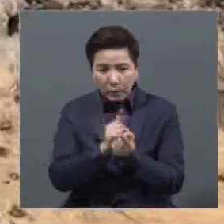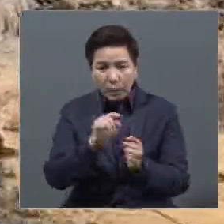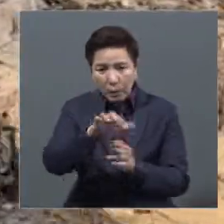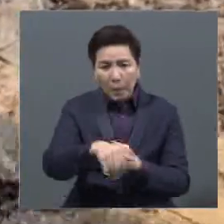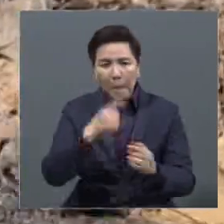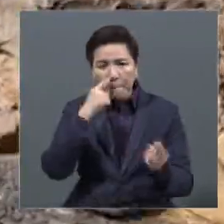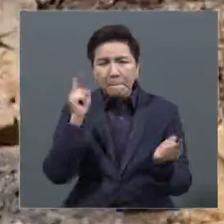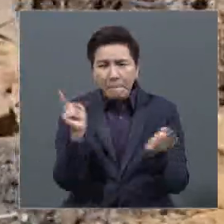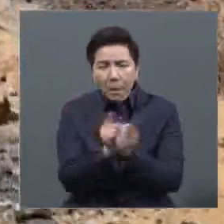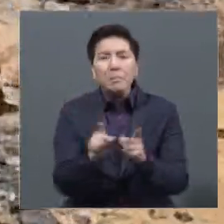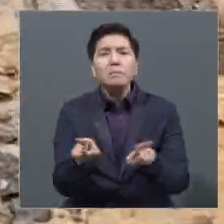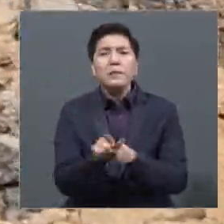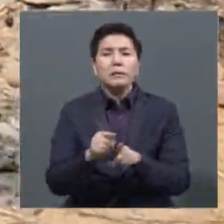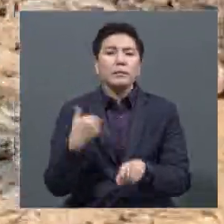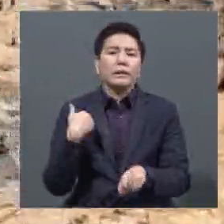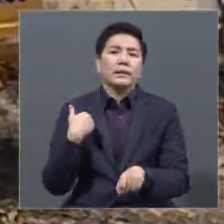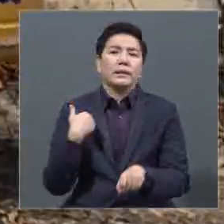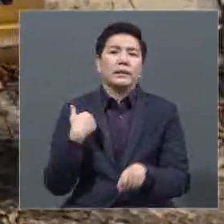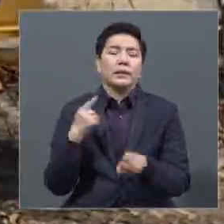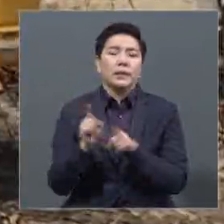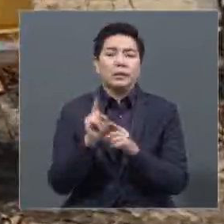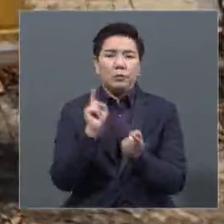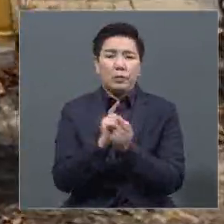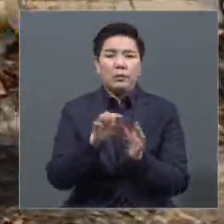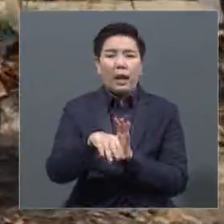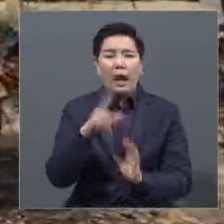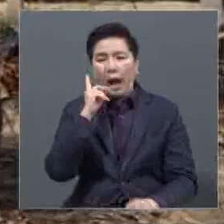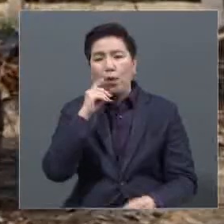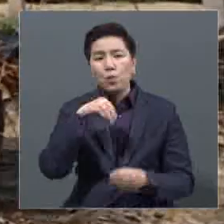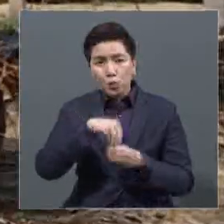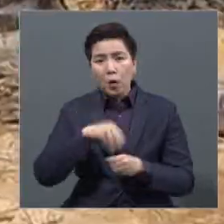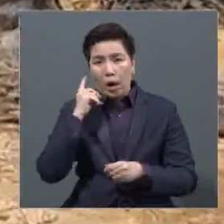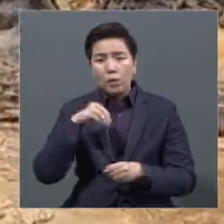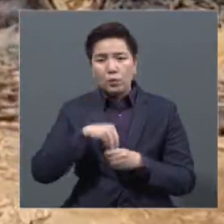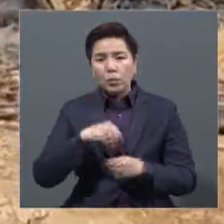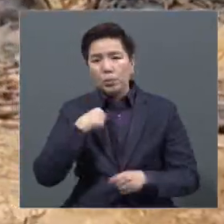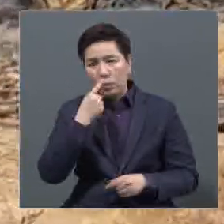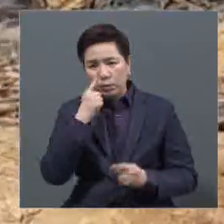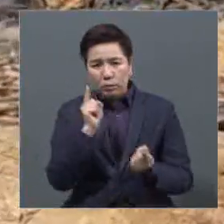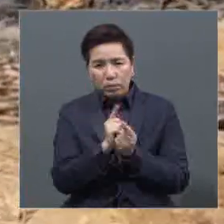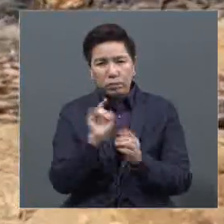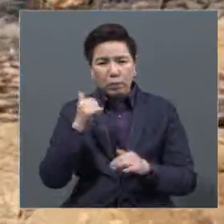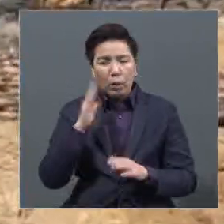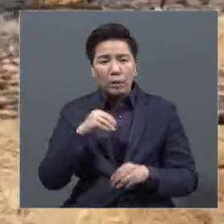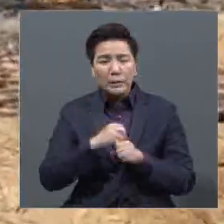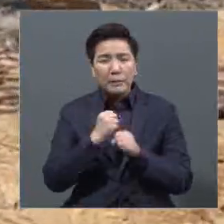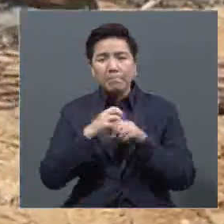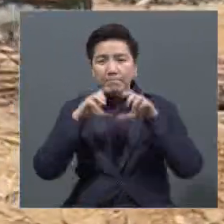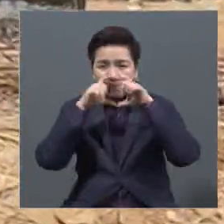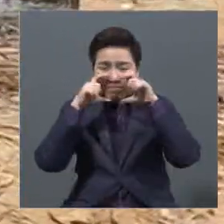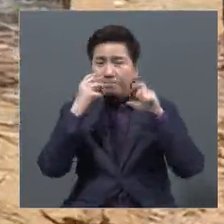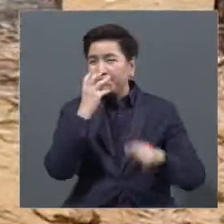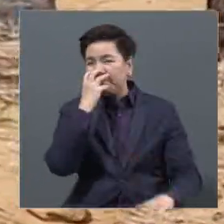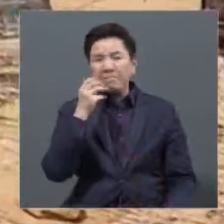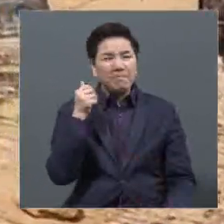ขึ้นมาก็พบคล้ายกันเลยเนี่ยค่ะพบขึ้นมานักข่าวไปอยู่ในพื้นที่อบางคนคือใส่หน้ากากอย่างดีเลย